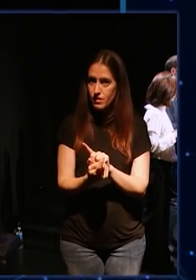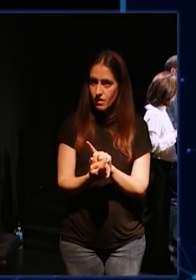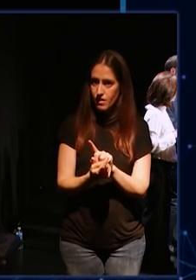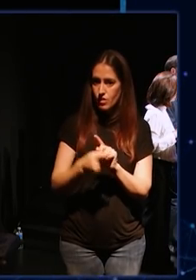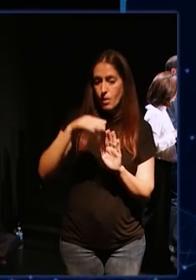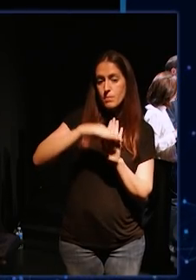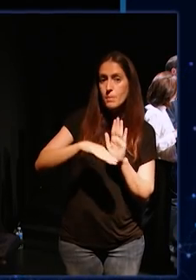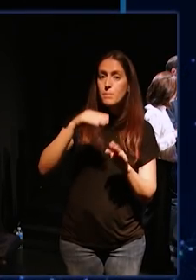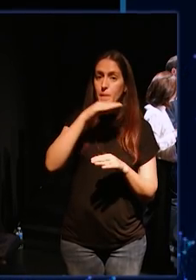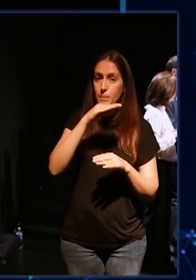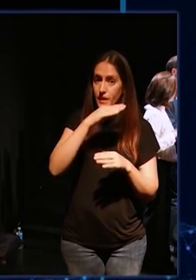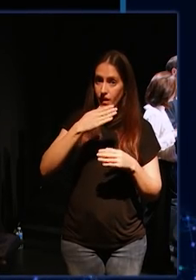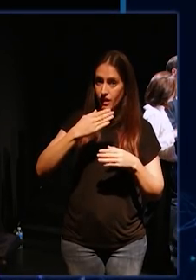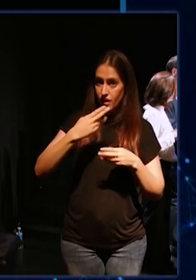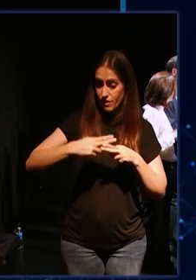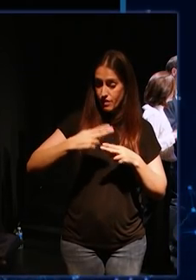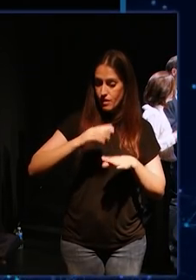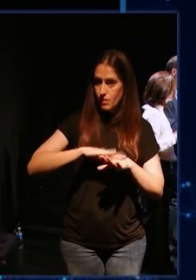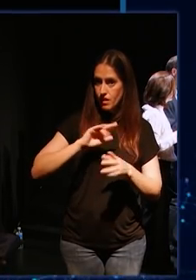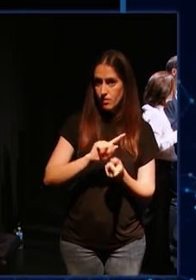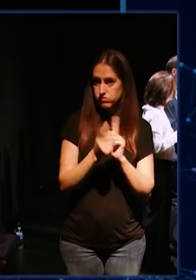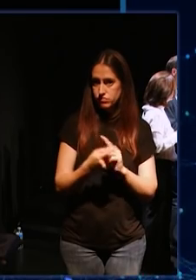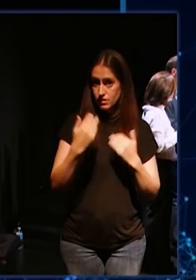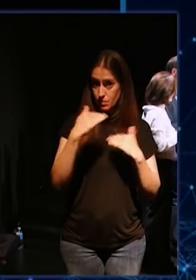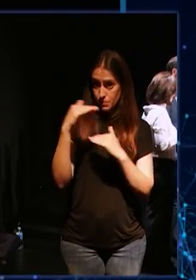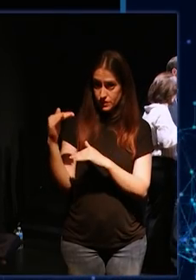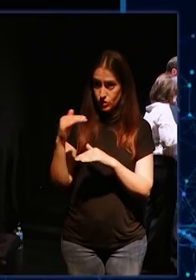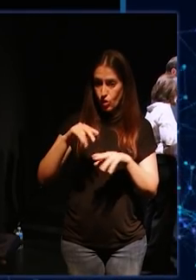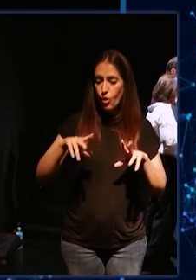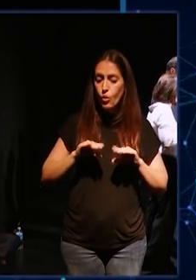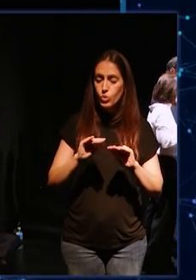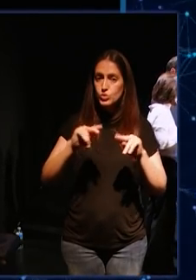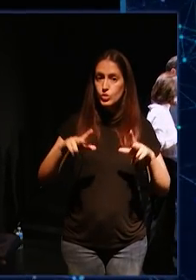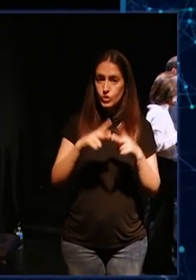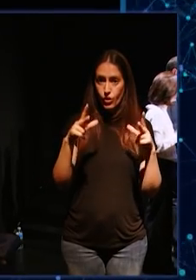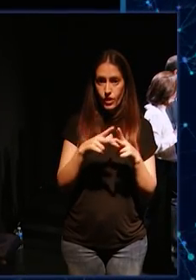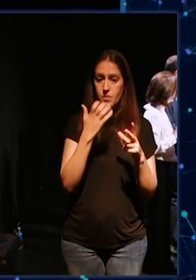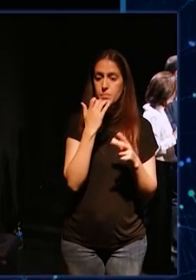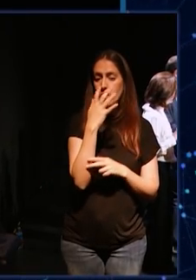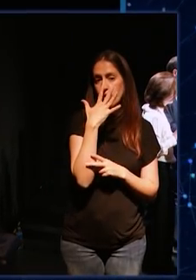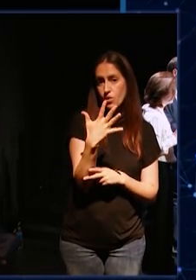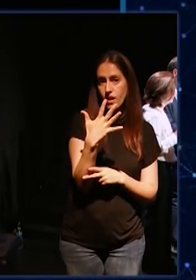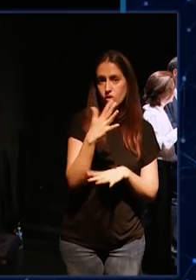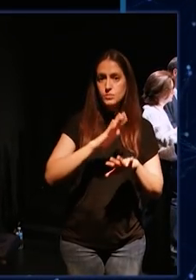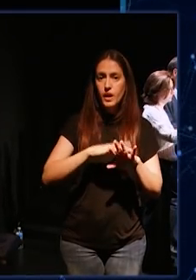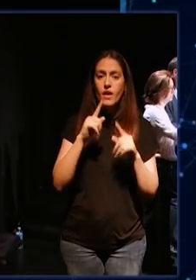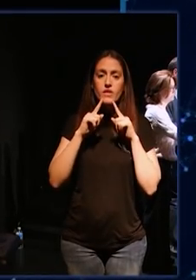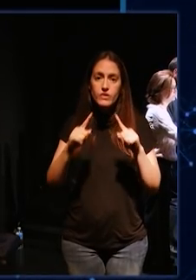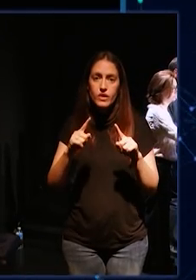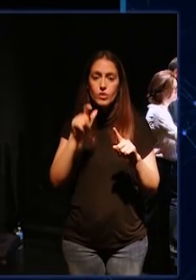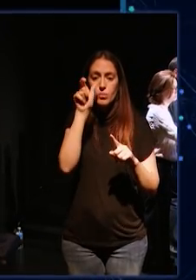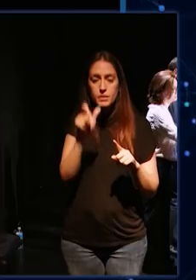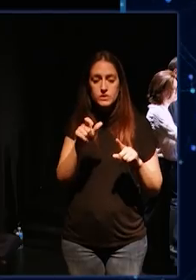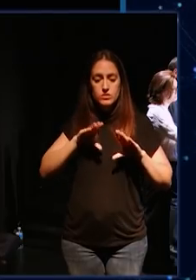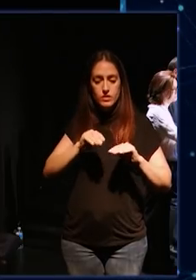permetés en vivendes, evidentment amb el compromís de que fossin posades en ús social durant els primers 5 anys, de tal manera que s'hi beneficia el llogater